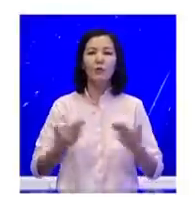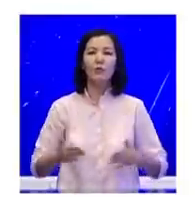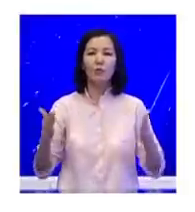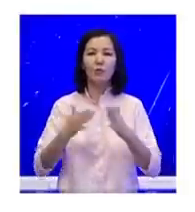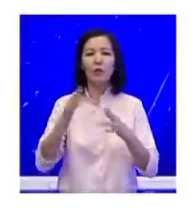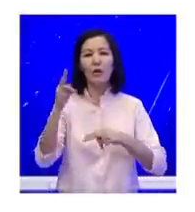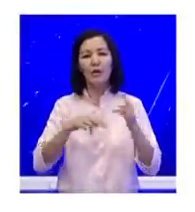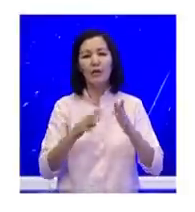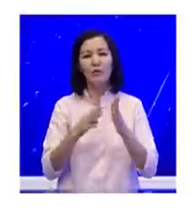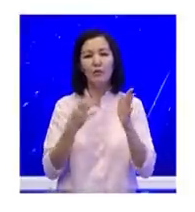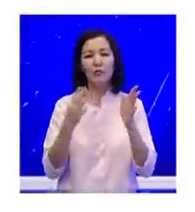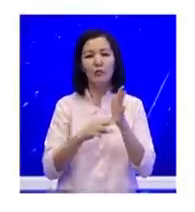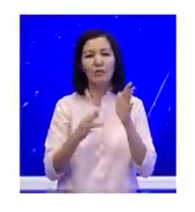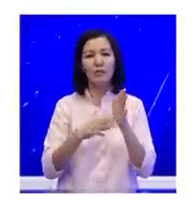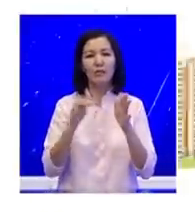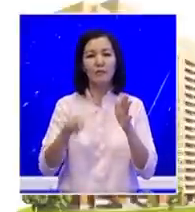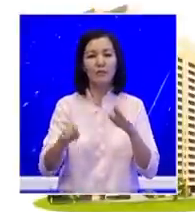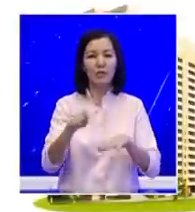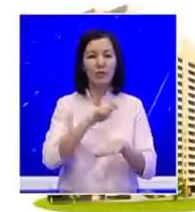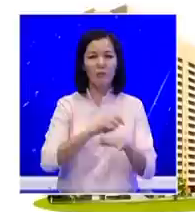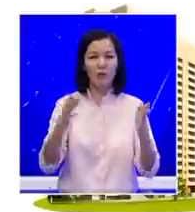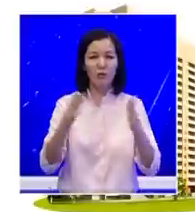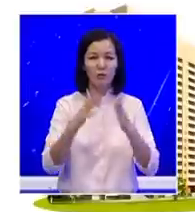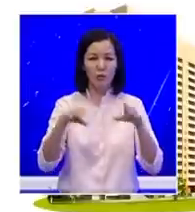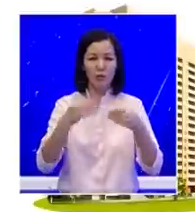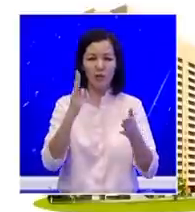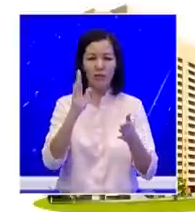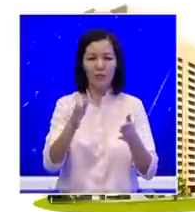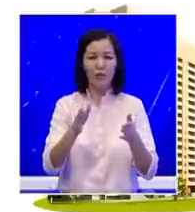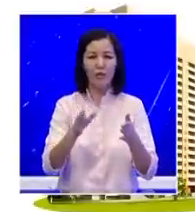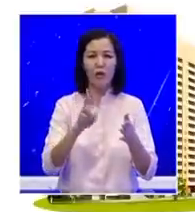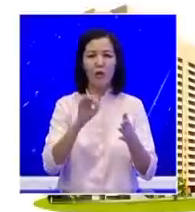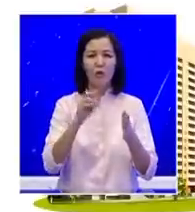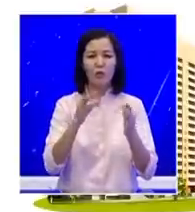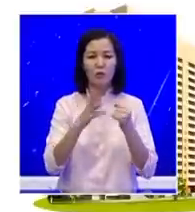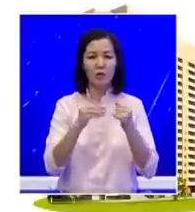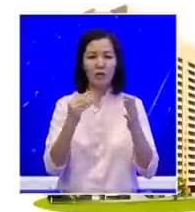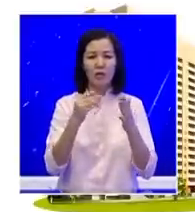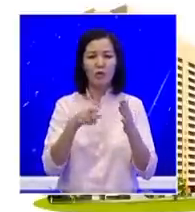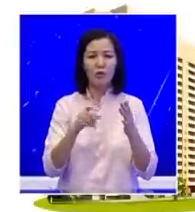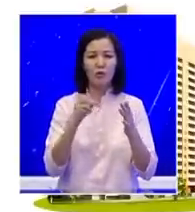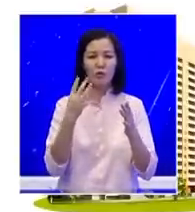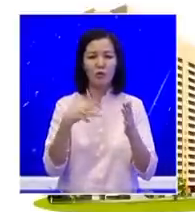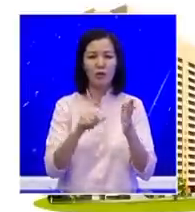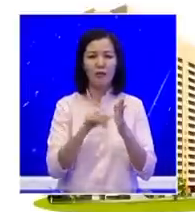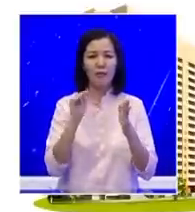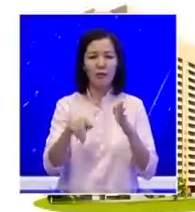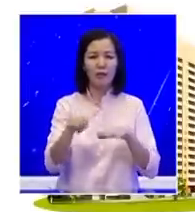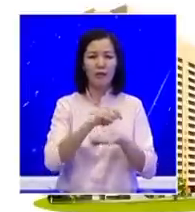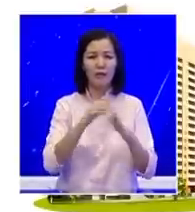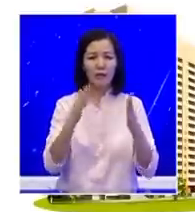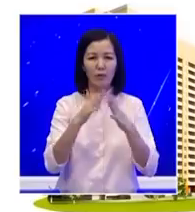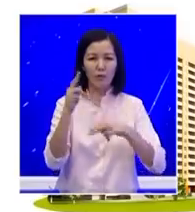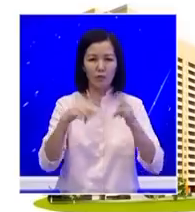қарқынды. Биыл 938 000 шаршы метр тұрғын үй пайдалануға беріледі. Нұрлы жермен 136 000 шаршы метр баспана